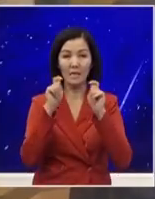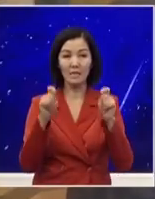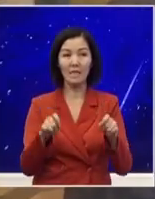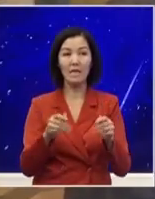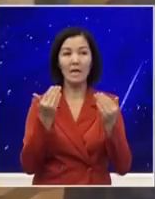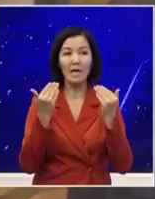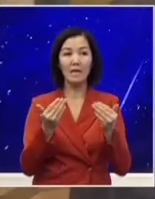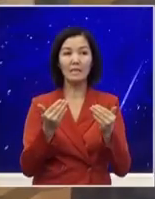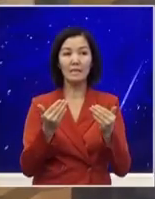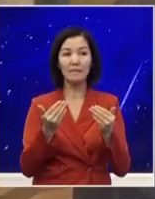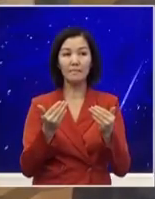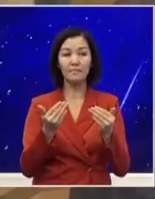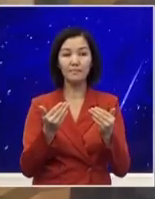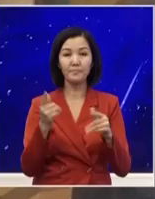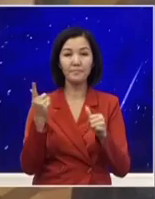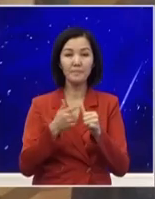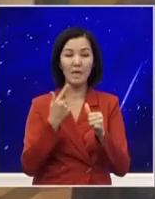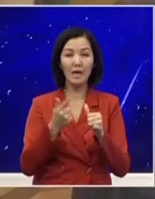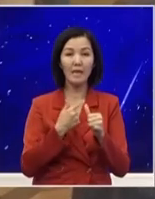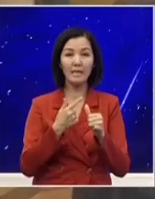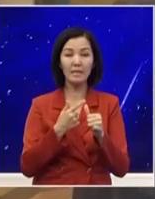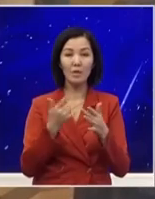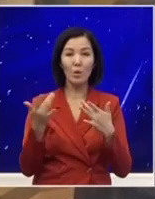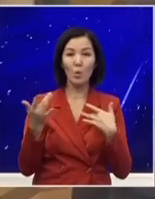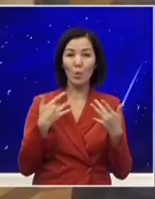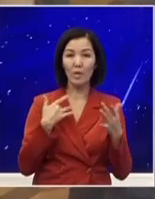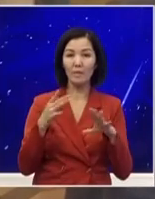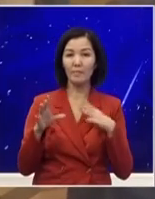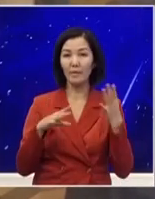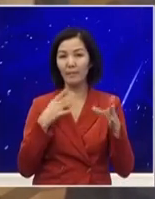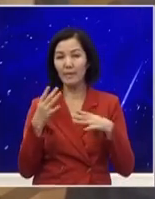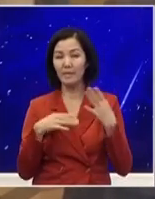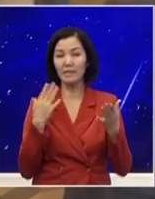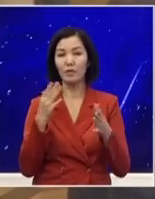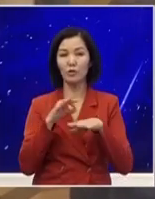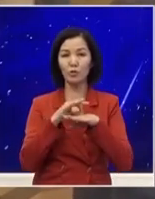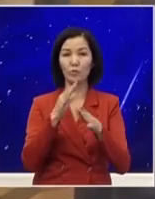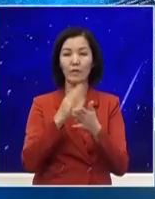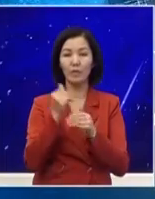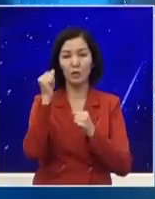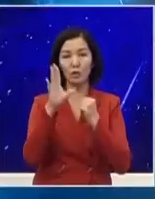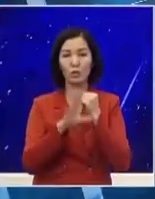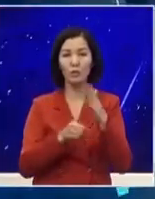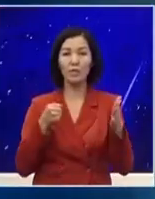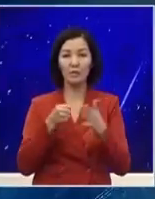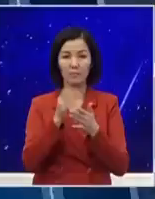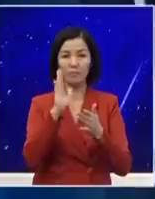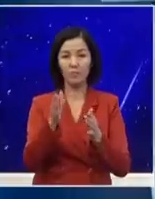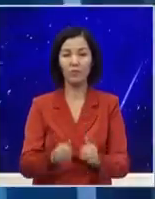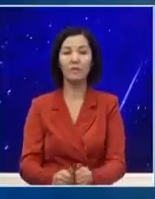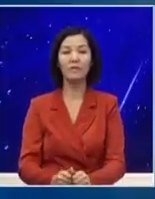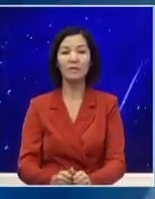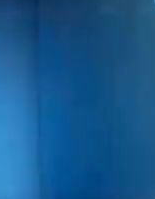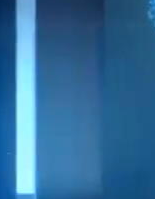олар қазір театрларын атын қойып, қазір қойылымдарын дайындап жатыр. Осы жылдың соңына дейін біз оны көрсетеміз. Жарқын Нұрланұлы, Надир